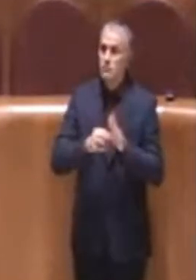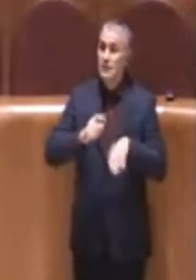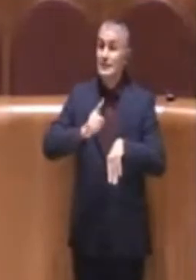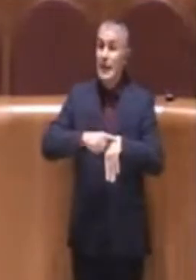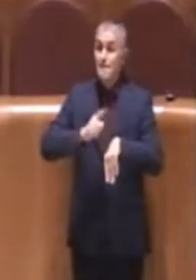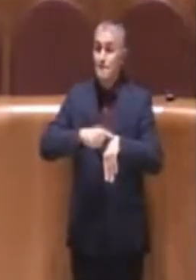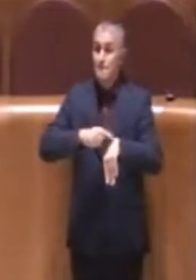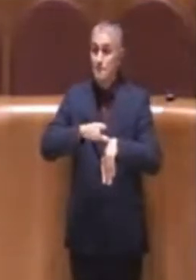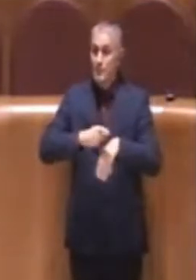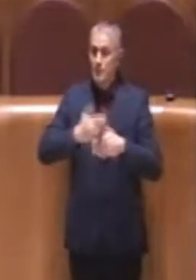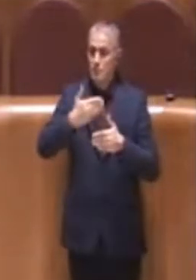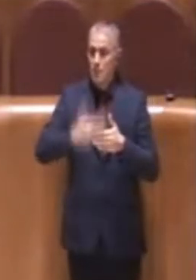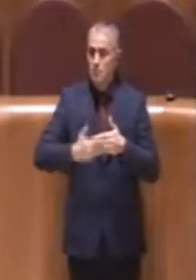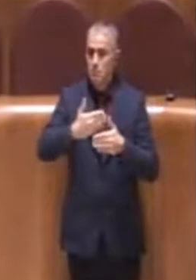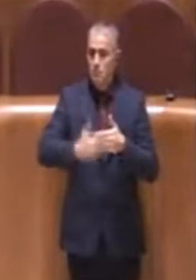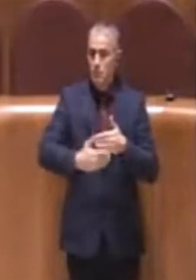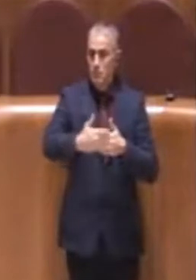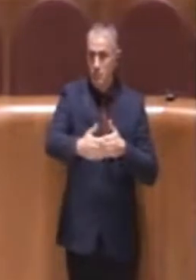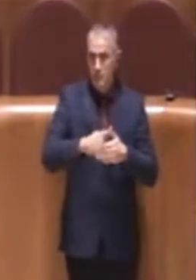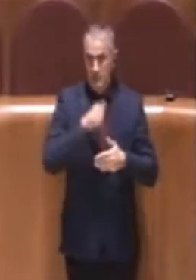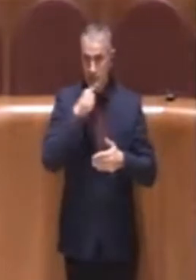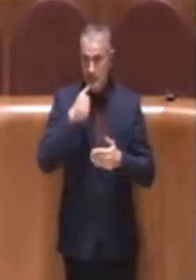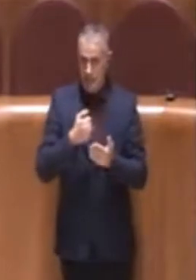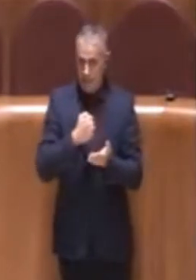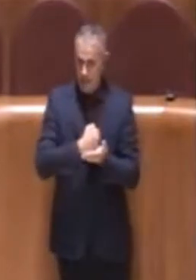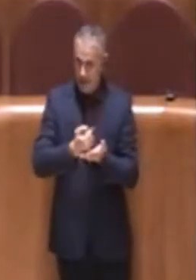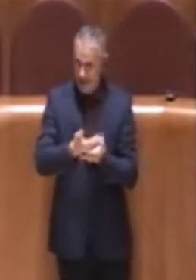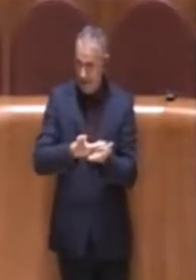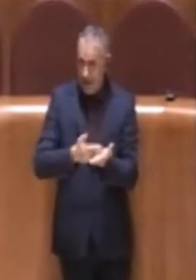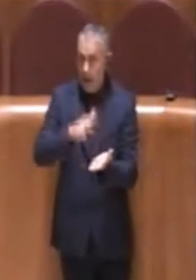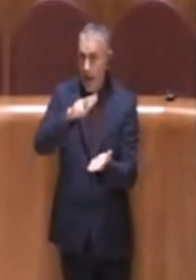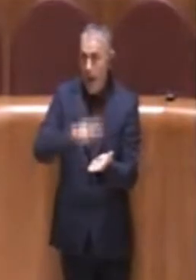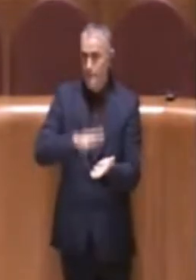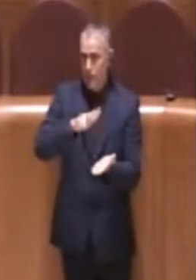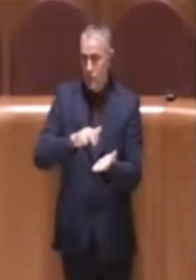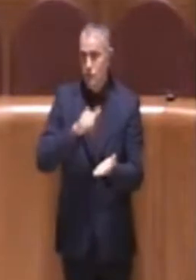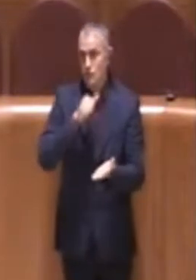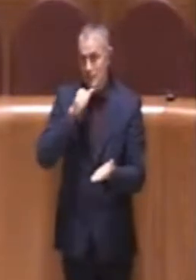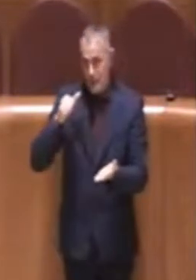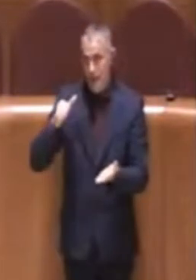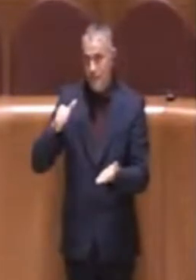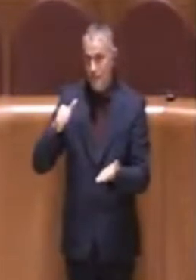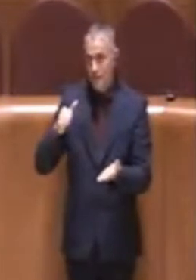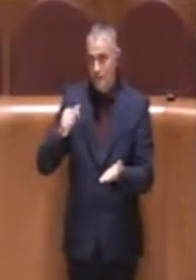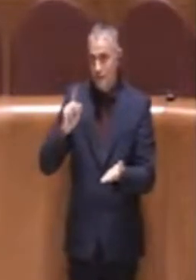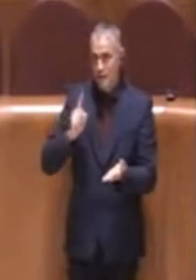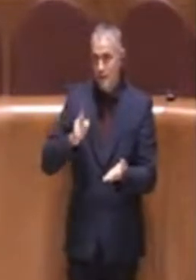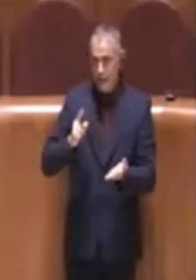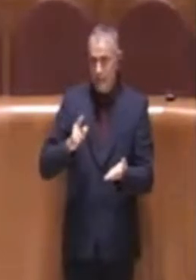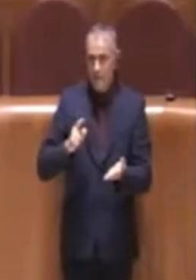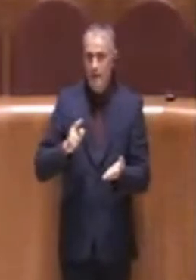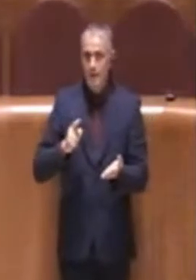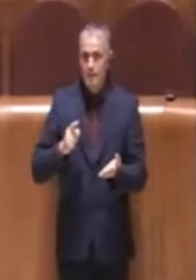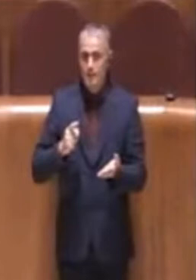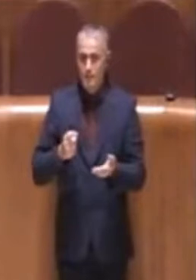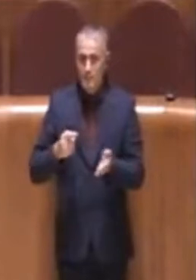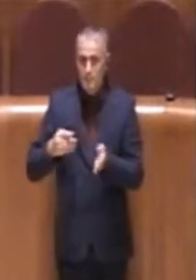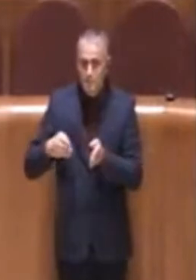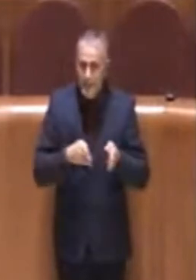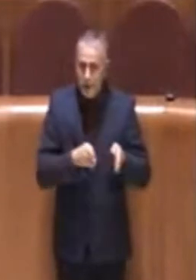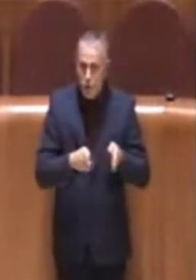importante arrivare all'approvazione dell'atto come ho detto prima avendo mandato avanti tutti i percorsi